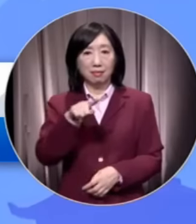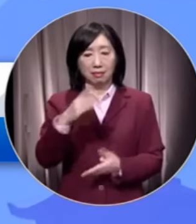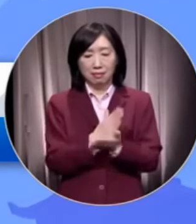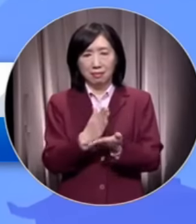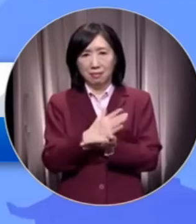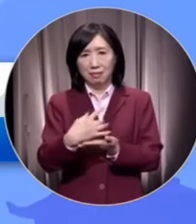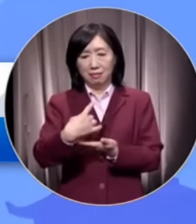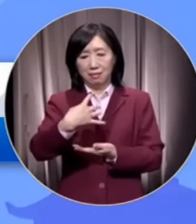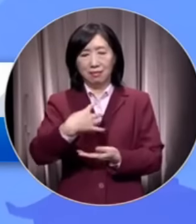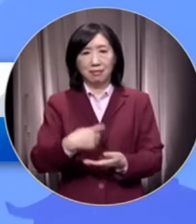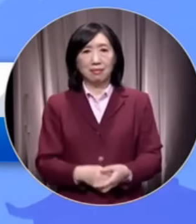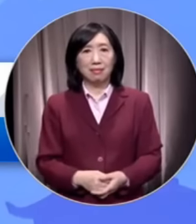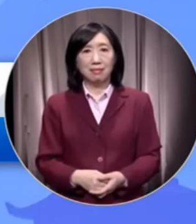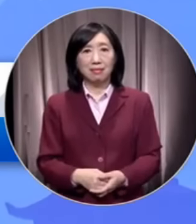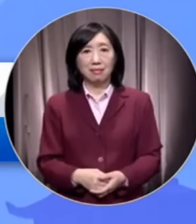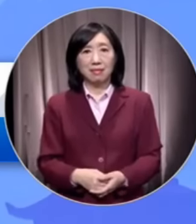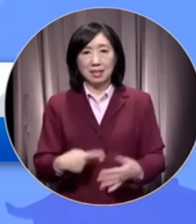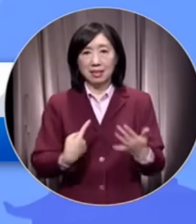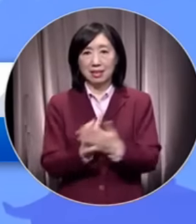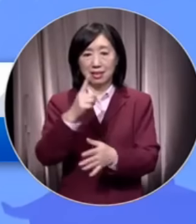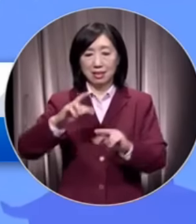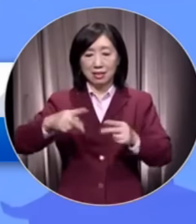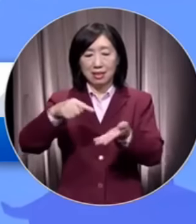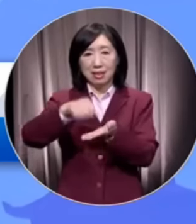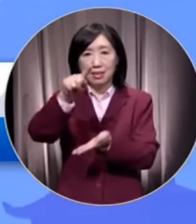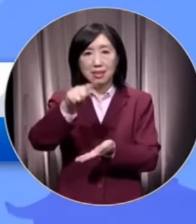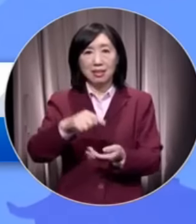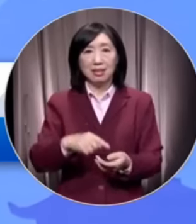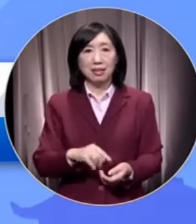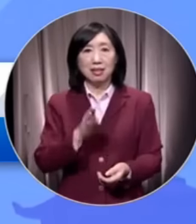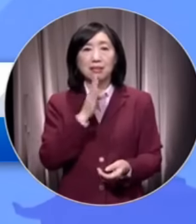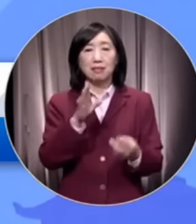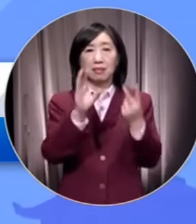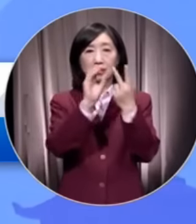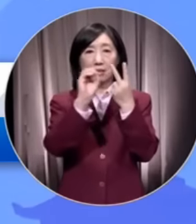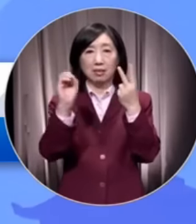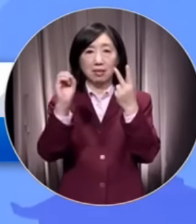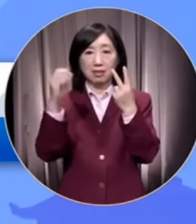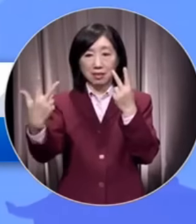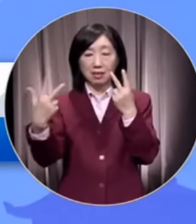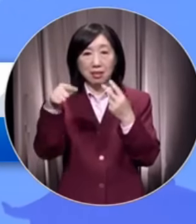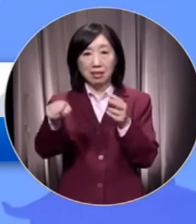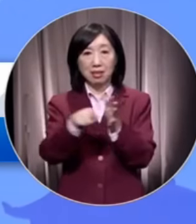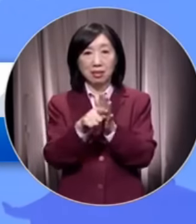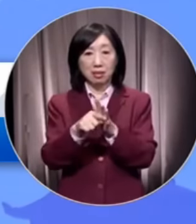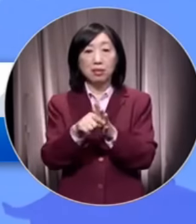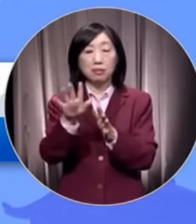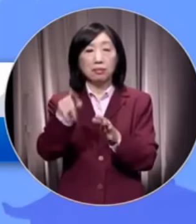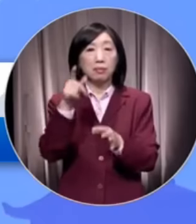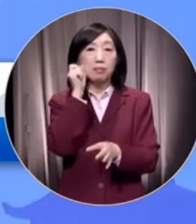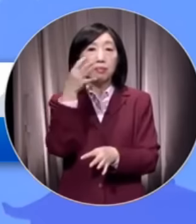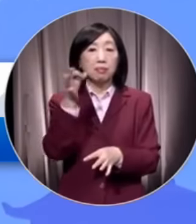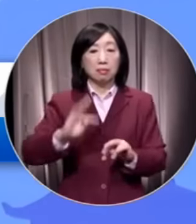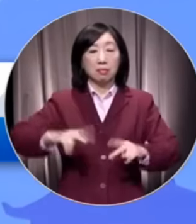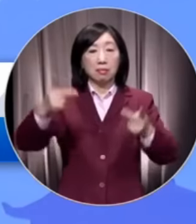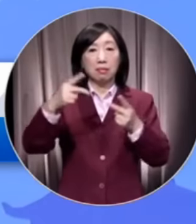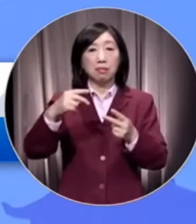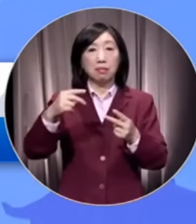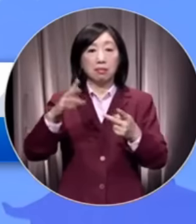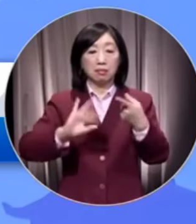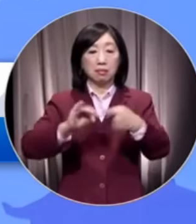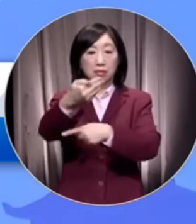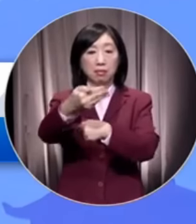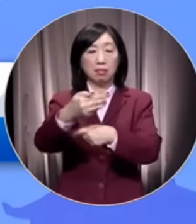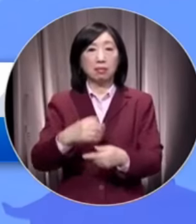我们说我们没有，我们只调了一次，但是我们在2007年是大幅的调基本工资，我们调了